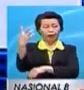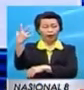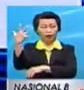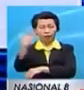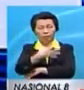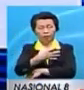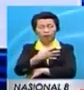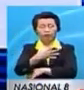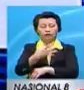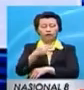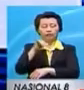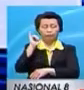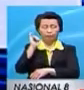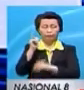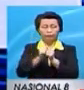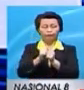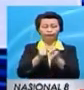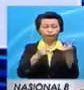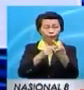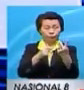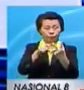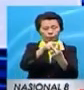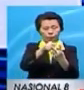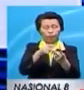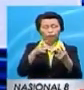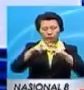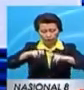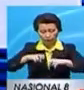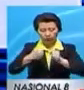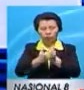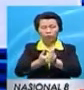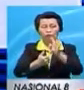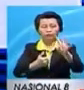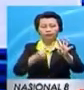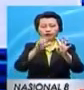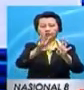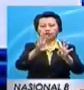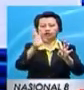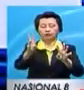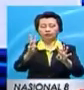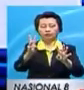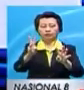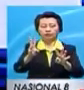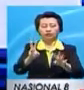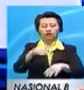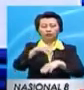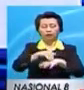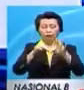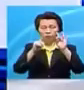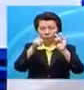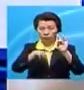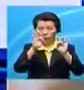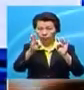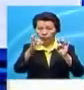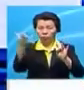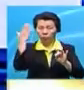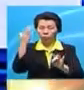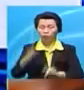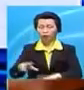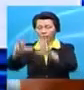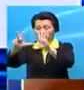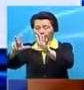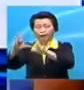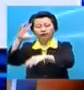semalam dan hari ini. Kedua-dua kes disiasat mengikut Seksyen 465 Kanun Keseksaan. Pada 8 September lalu, 8